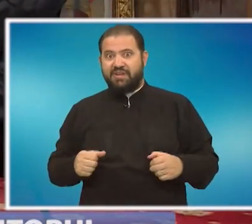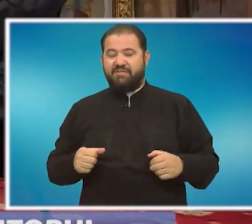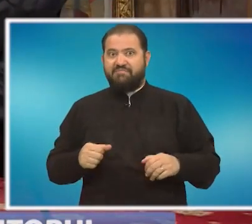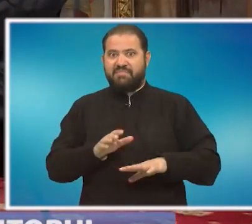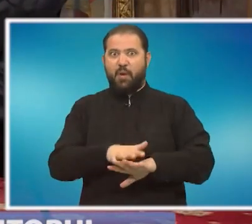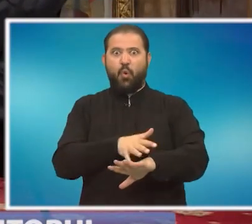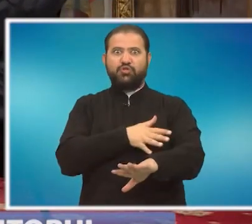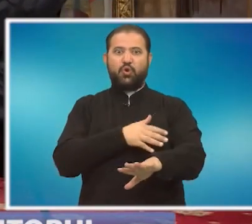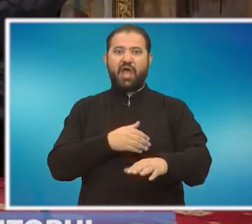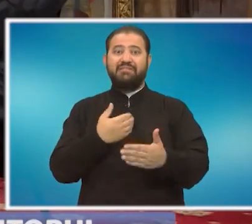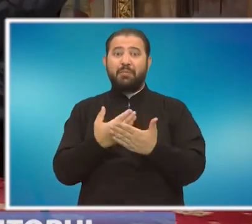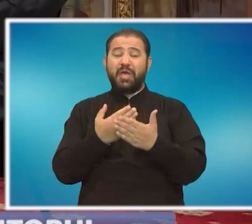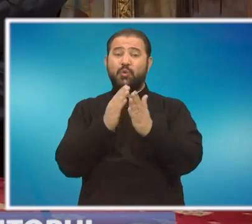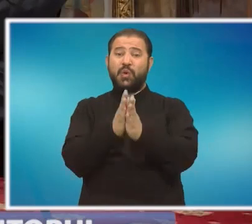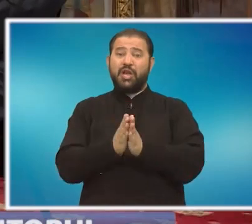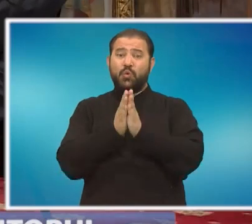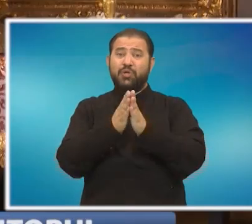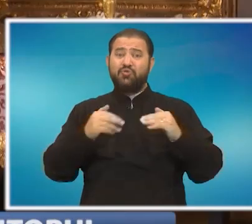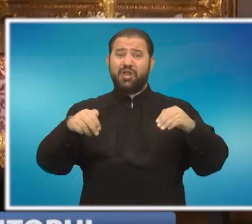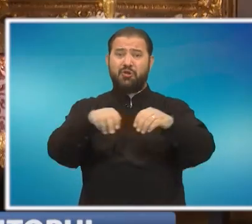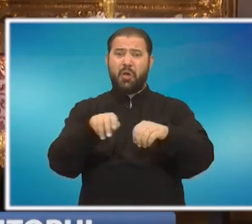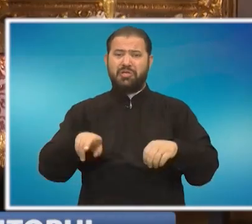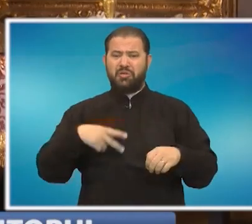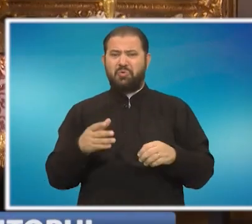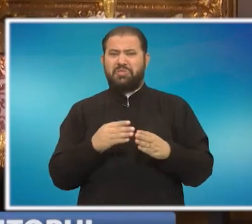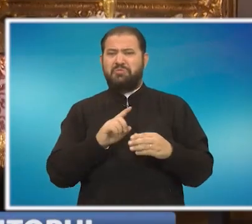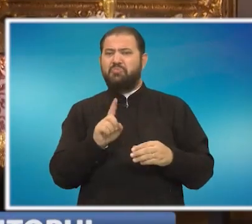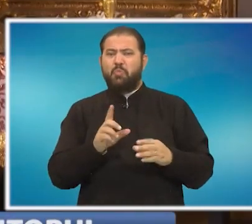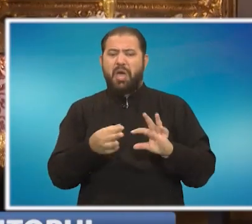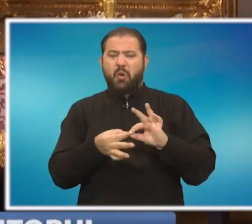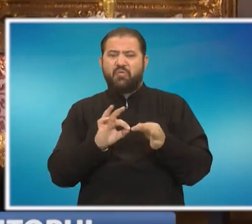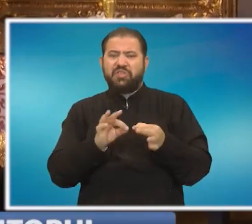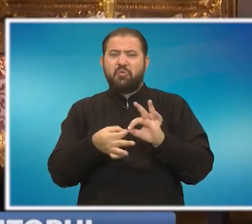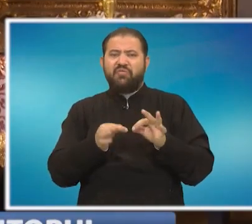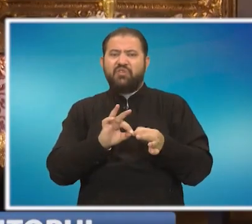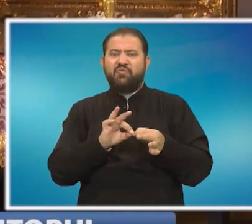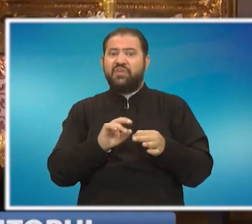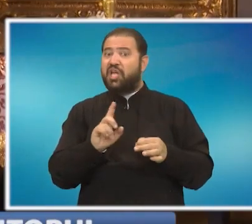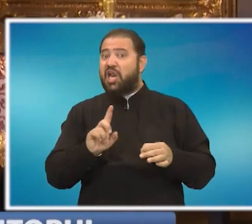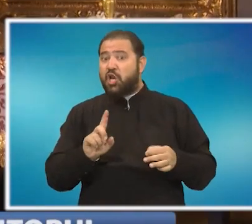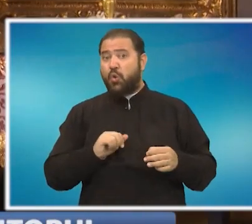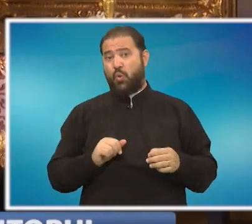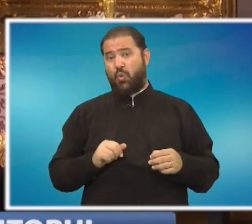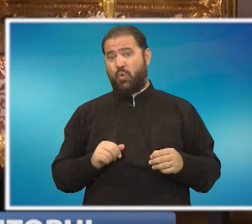că rugăciunile noastre nu sunt niște simple rostiri ale unor formule magice